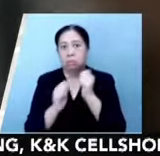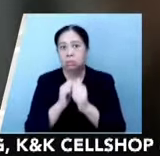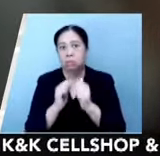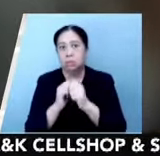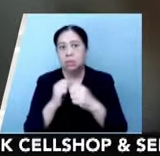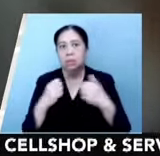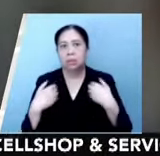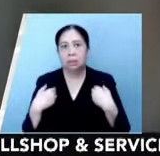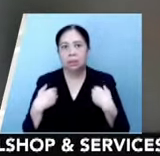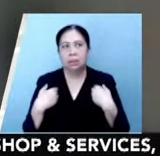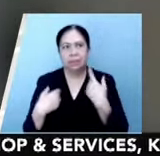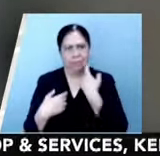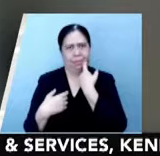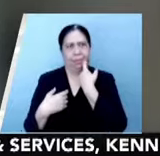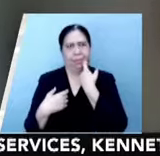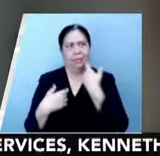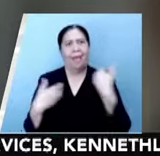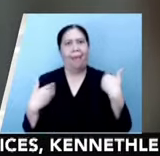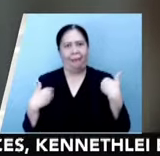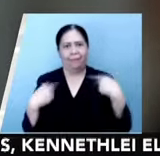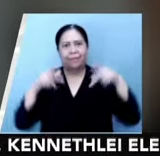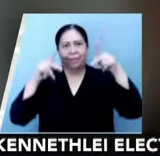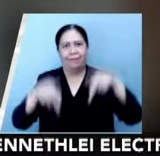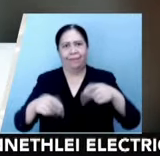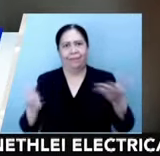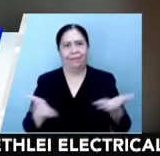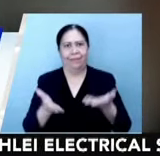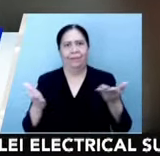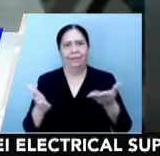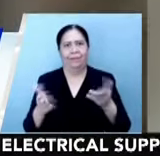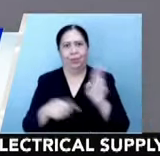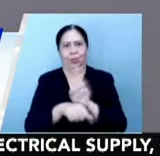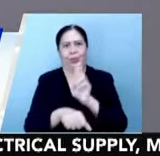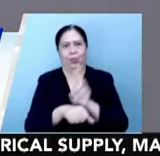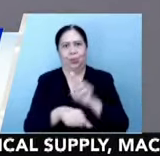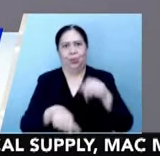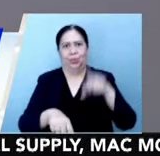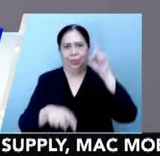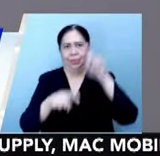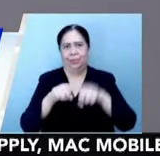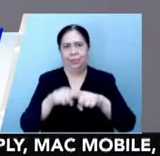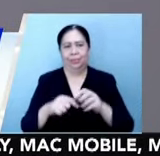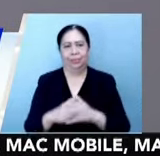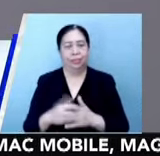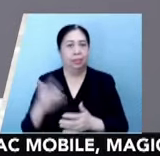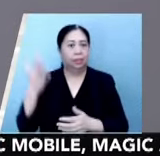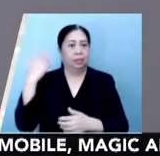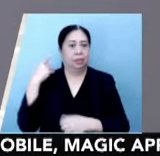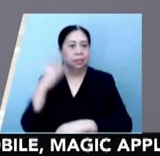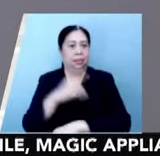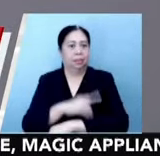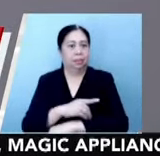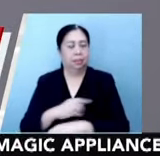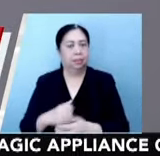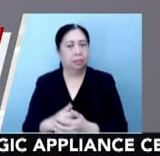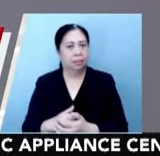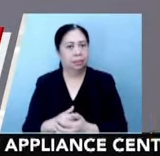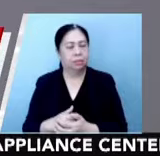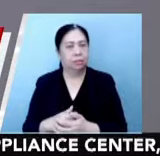ay kamakailan lamang ay may taong pumasok sa bahay na ito. Nitong mga huling araw ay nakatanggap